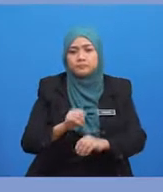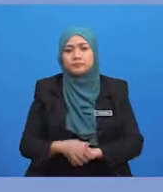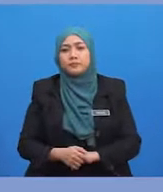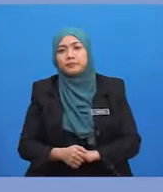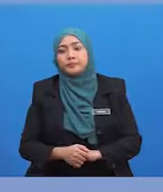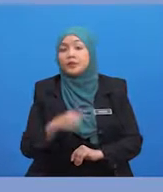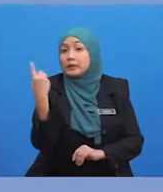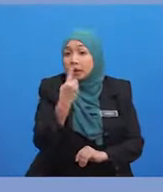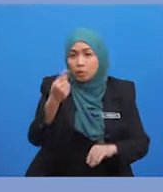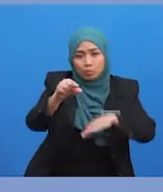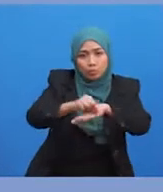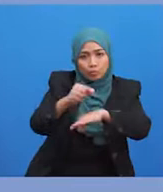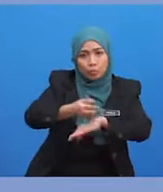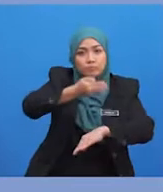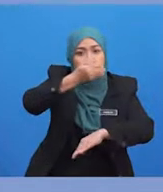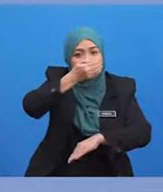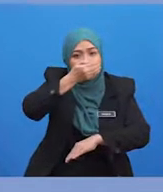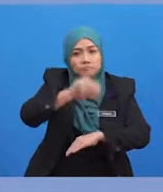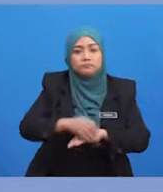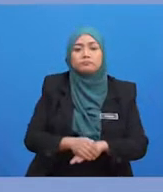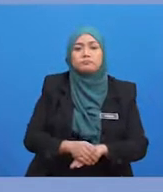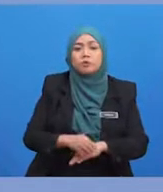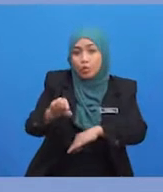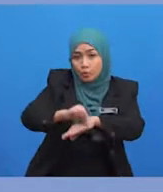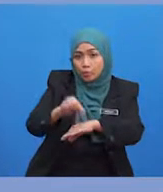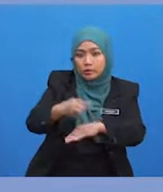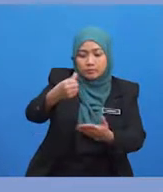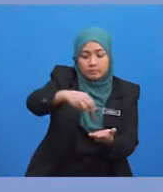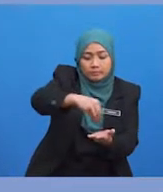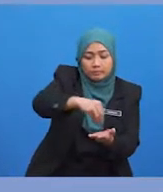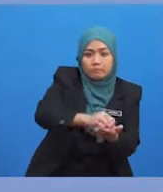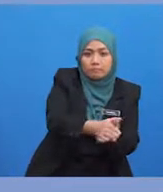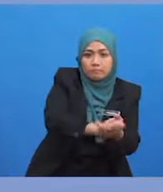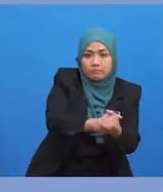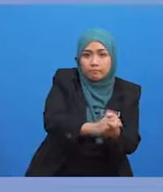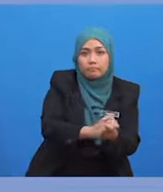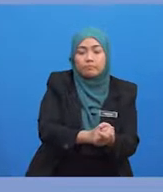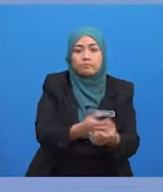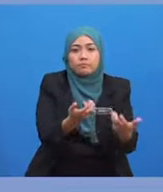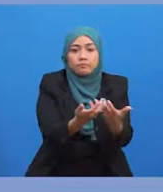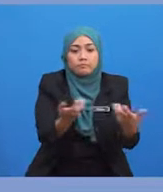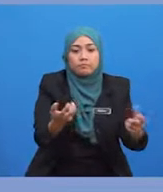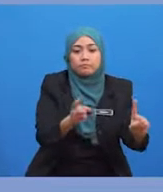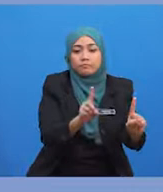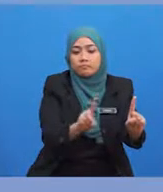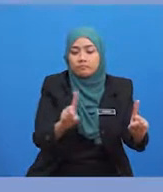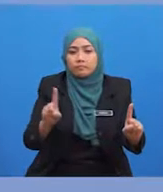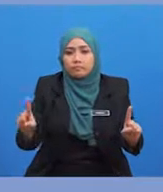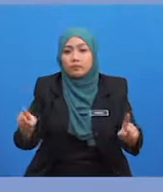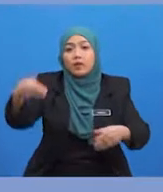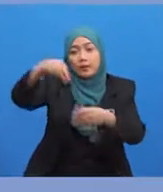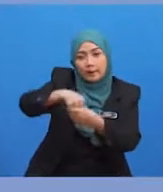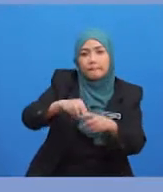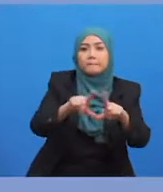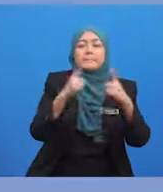muka, menggunakan hand sanitizer, penjarakan sosial dalam kelas.